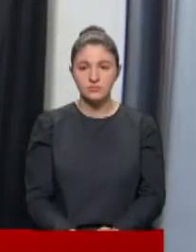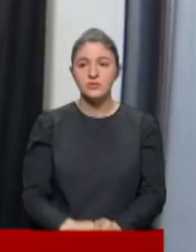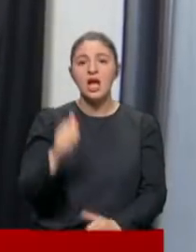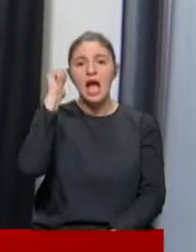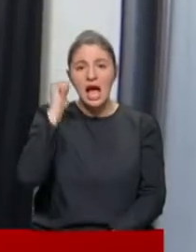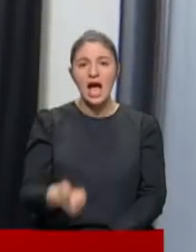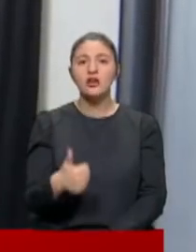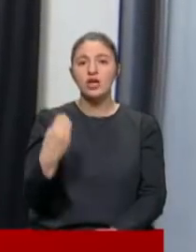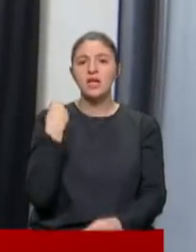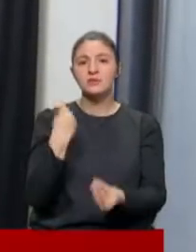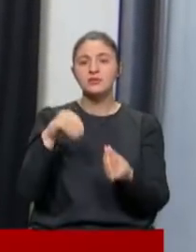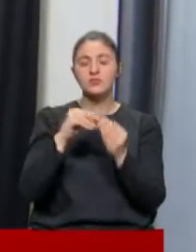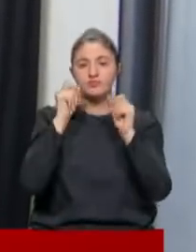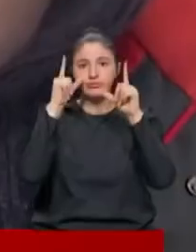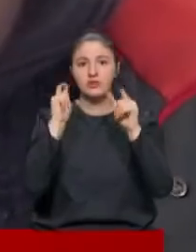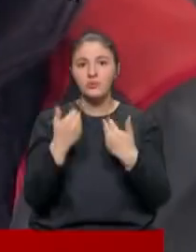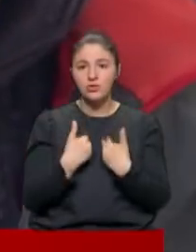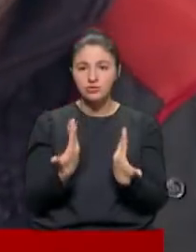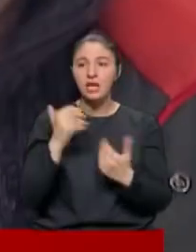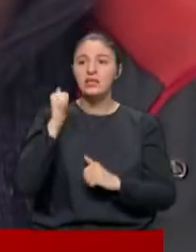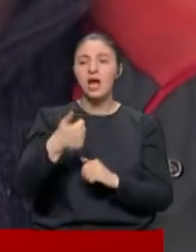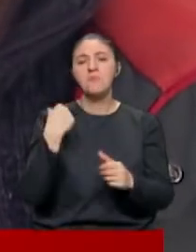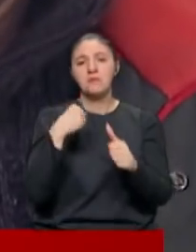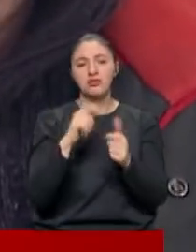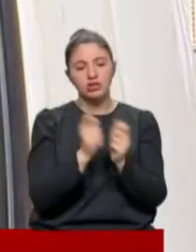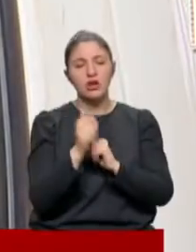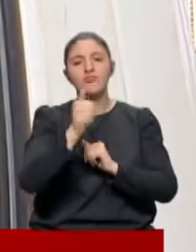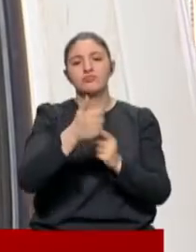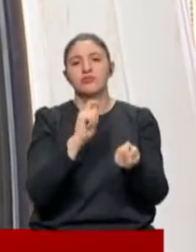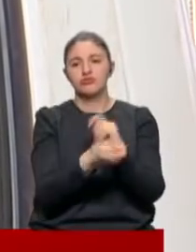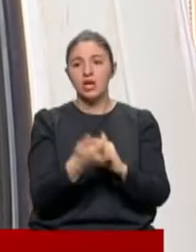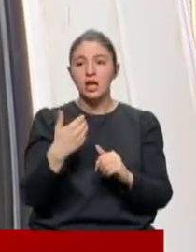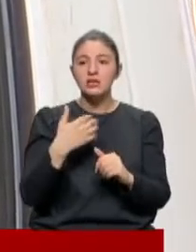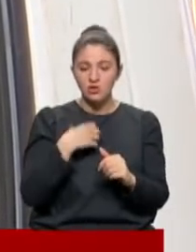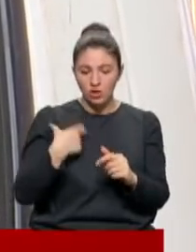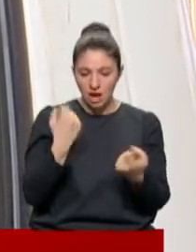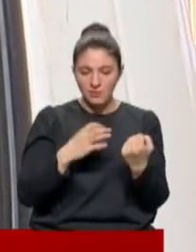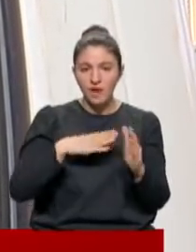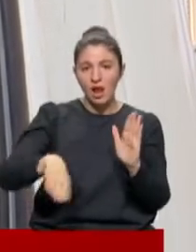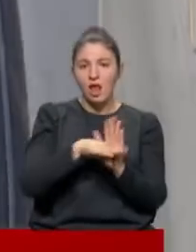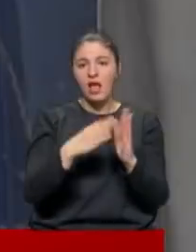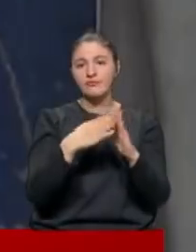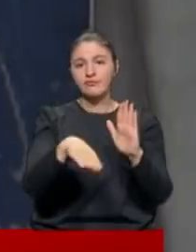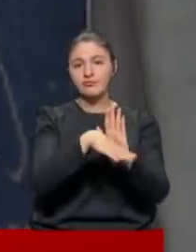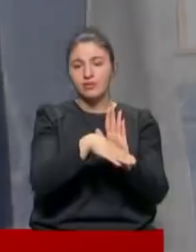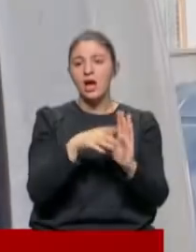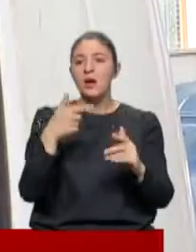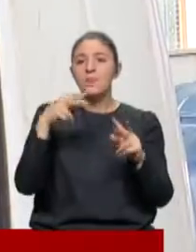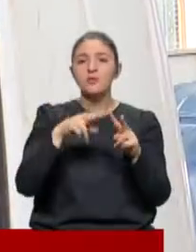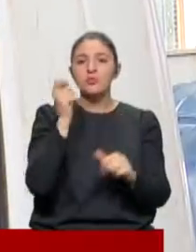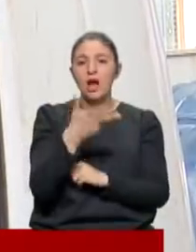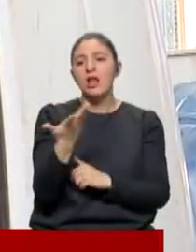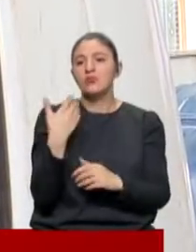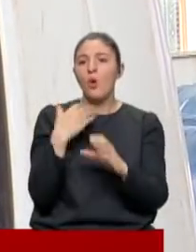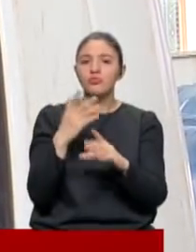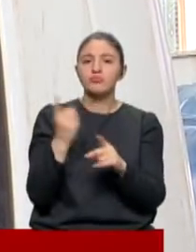Her gün yeni bir zamla uyanıyoruz. Yarın yine değişecek, öbür gün yine değişecek. Kendi özel aracım var, evin önünden çıkartmıyorum. Mazot pahalı. Ancak